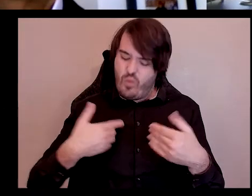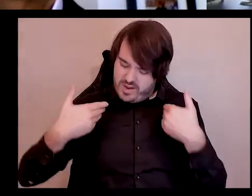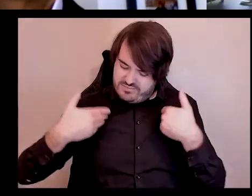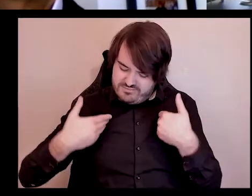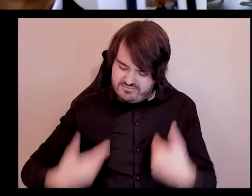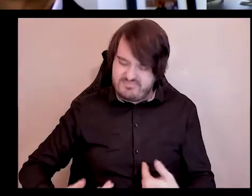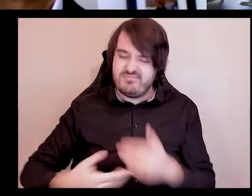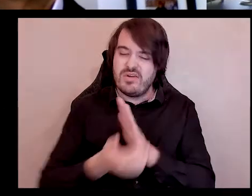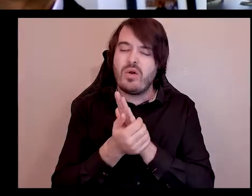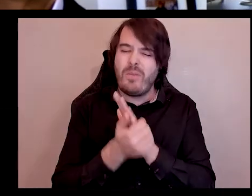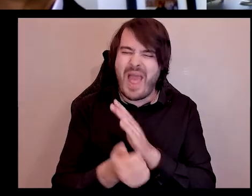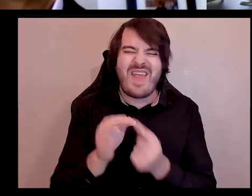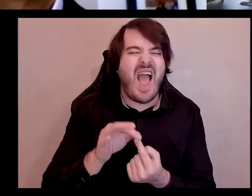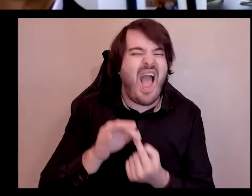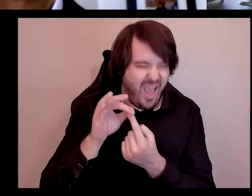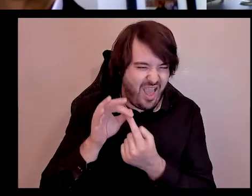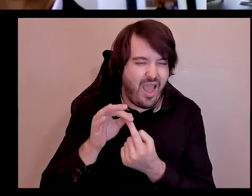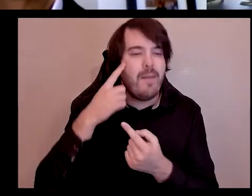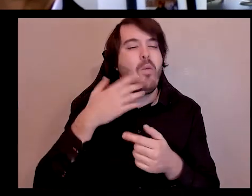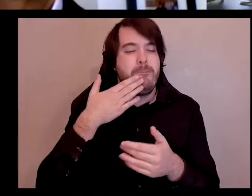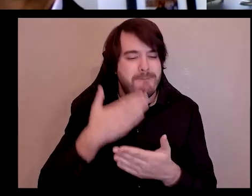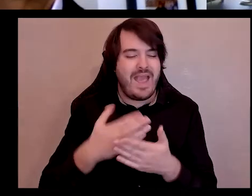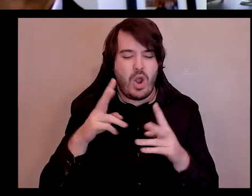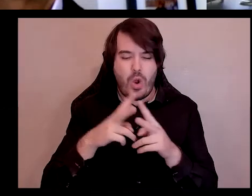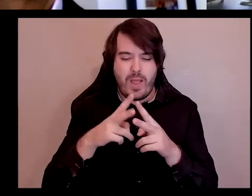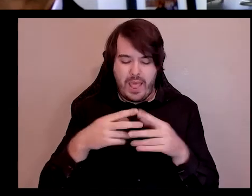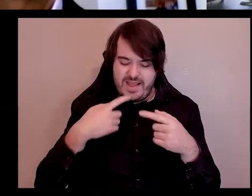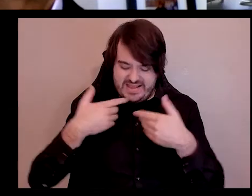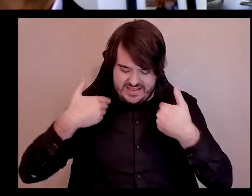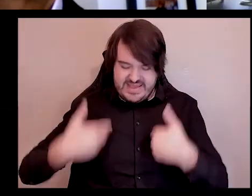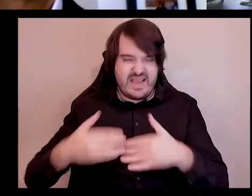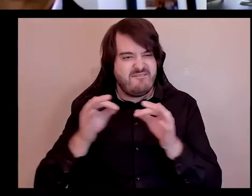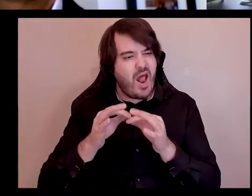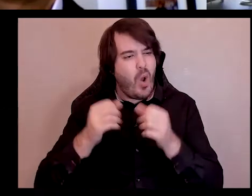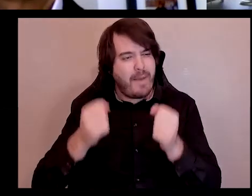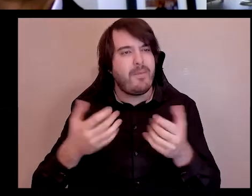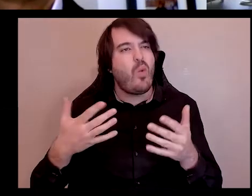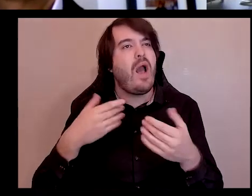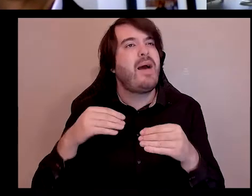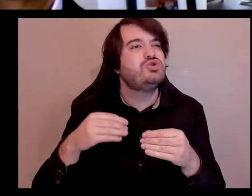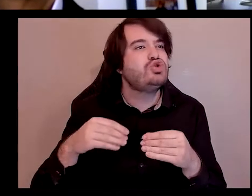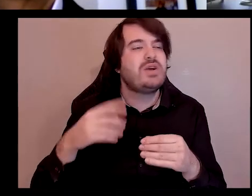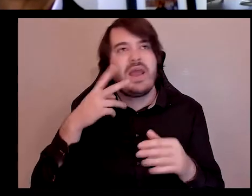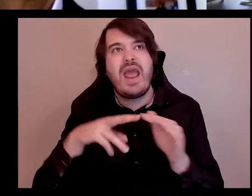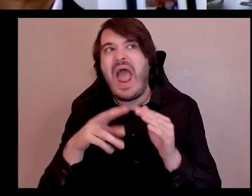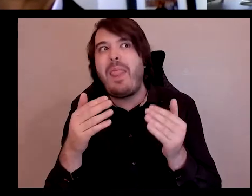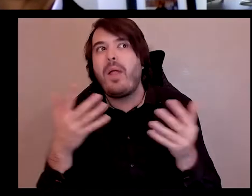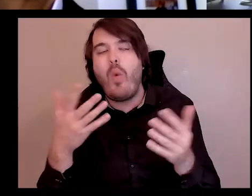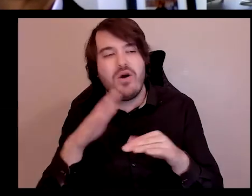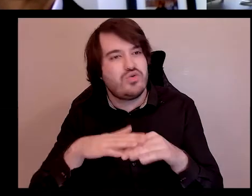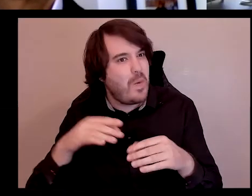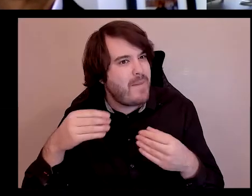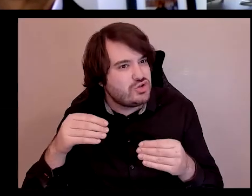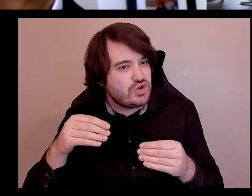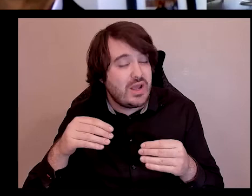aujourd'hui, osez demander, osez expérimenter, osez communiquer et identifier les facteurs qui font en